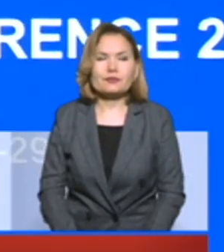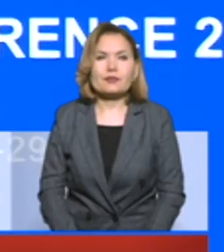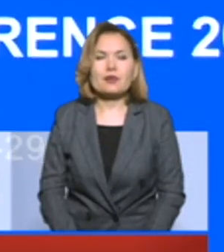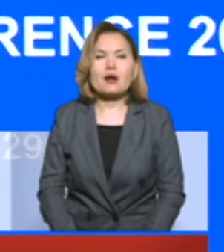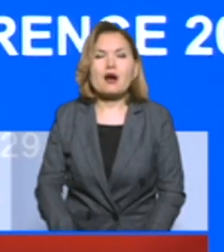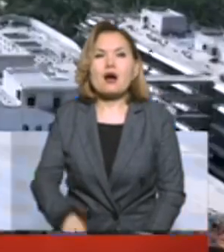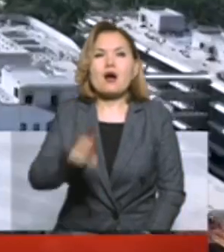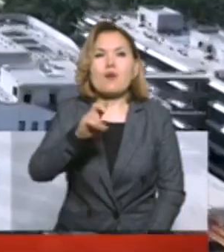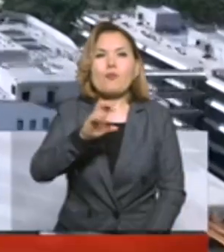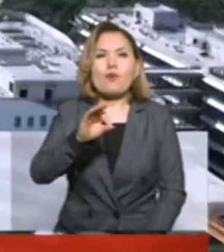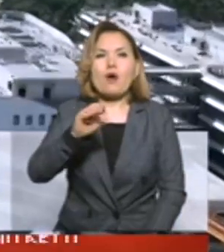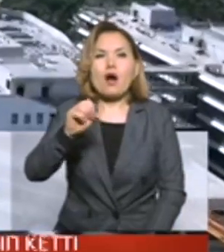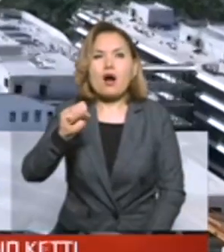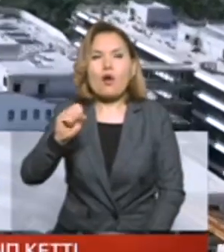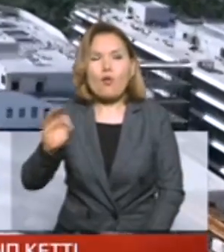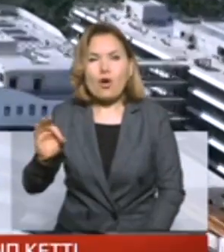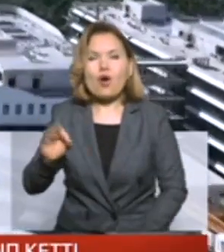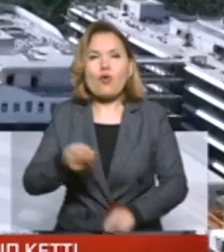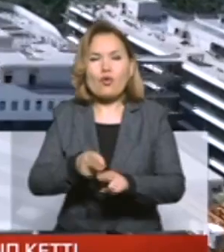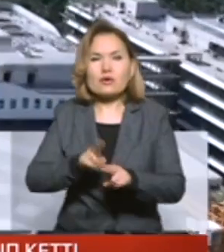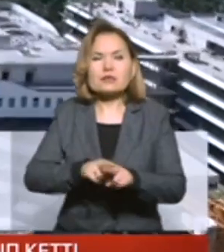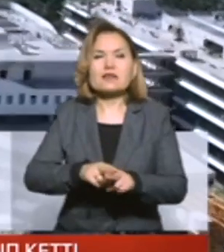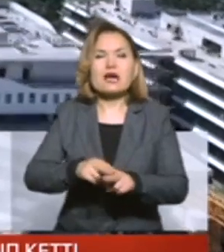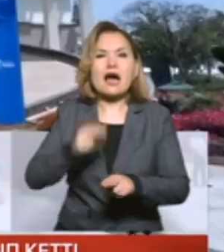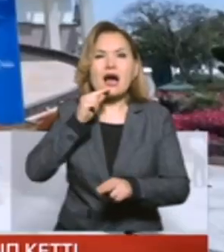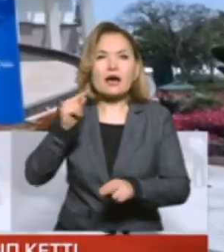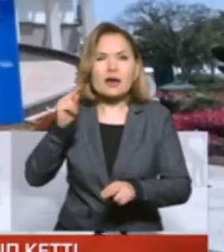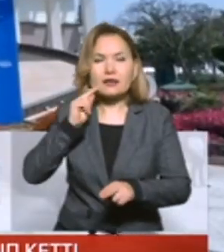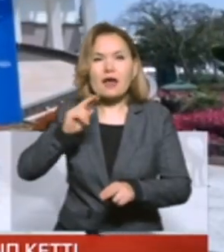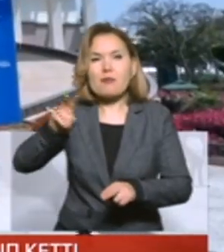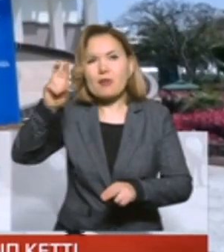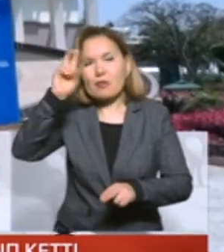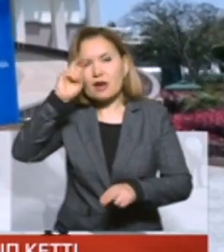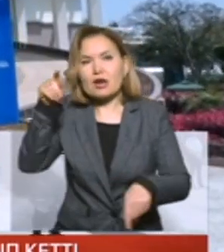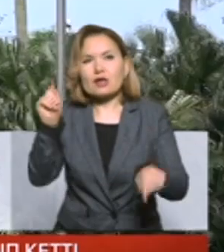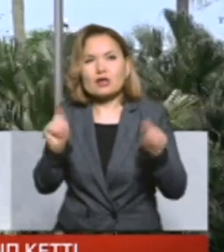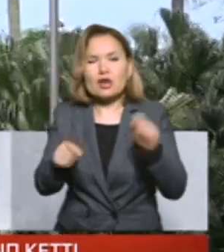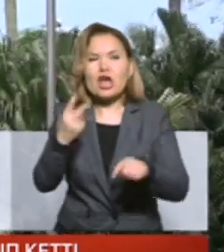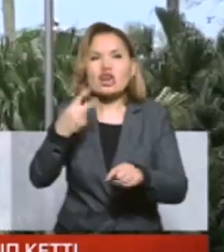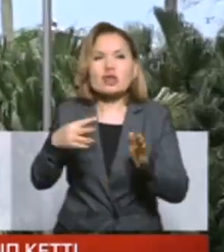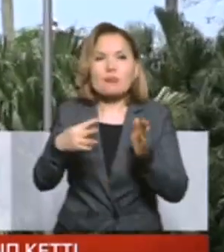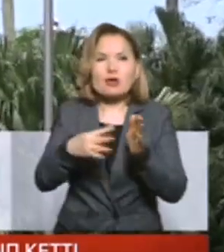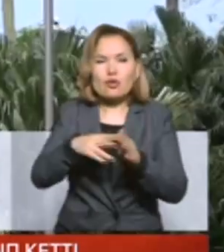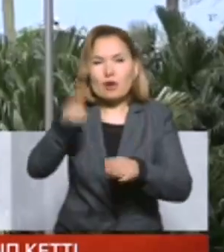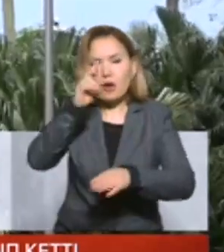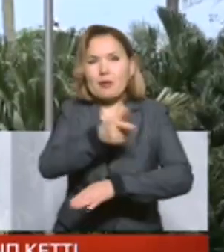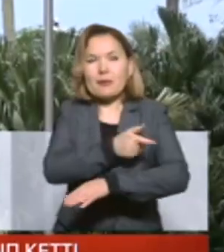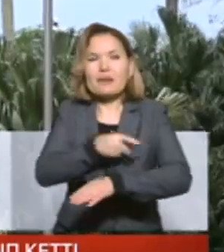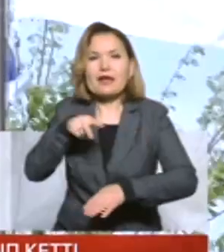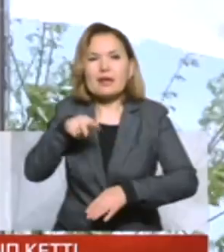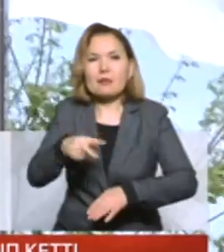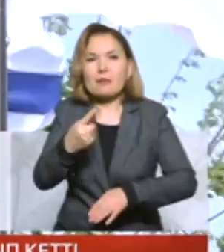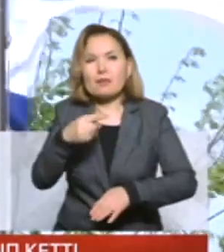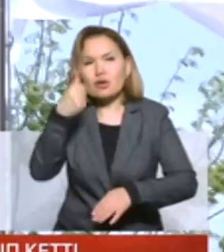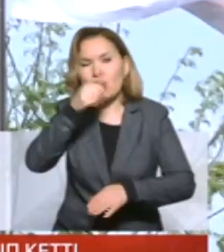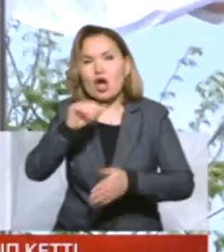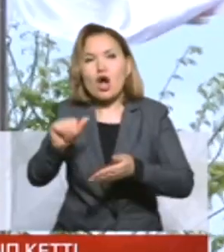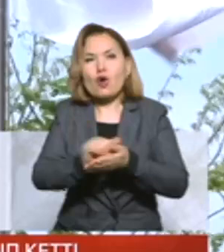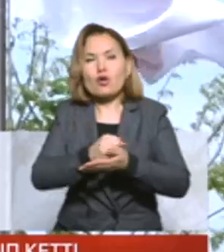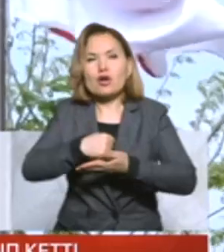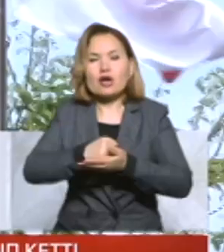Буау Азия форумы бұл шығыстың Давосы, Азия аймағының ақылдасатын алаңына айналған. 29 ел мүше 2001 жылы құжаты бекіп,